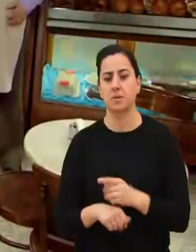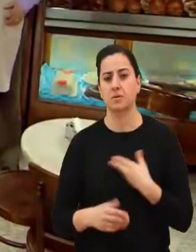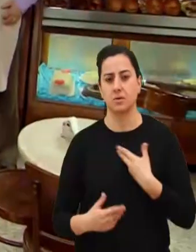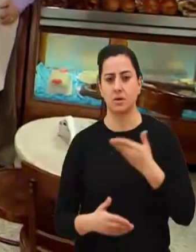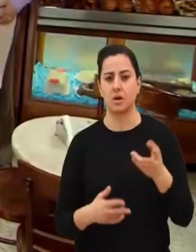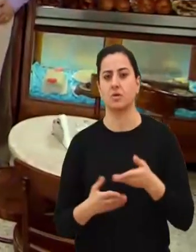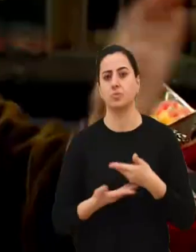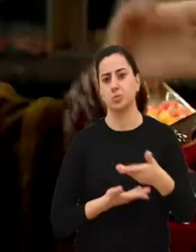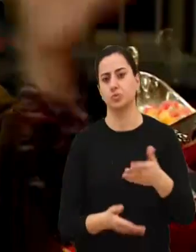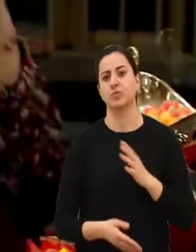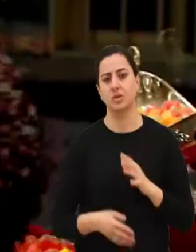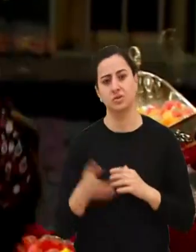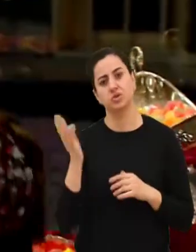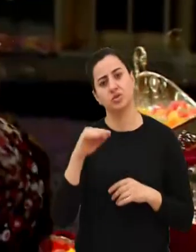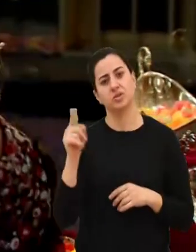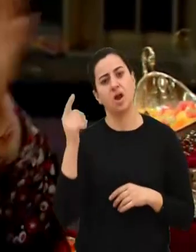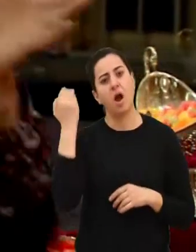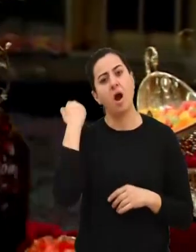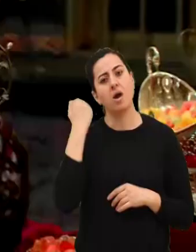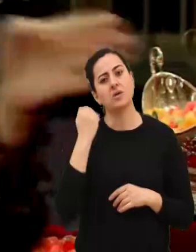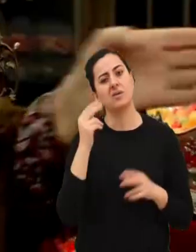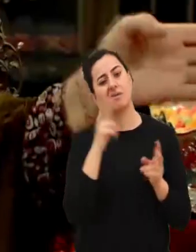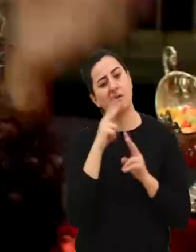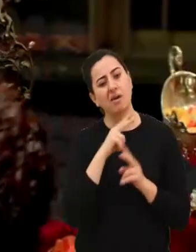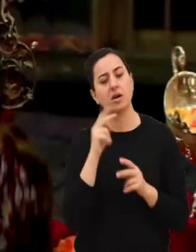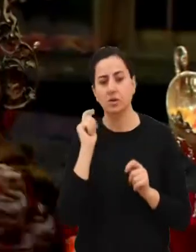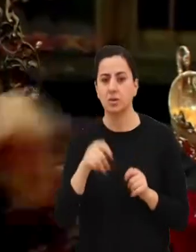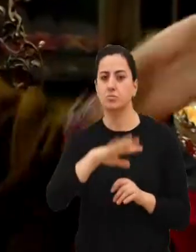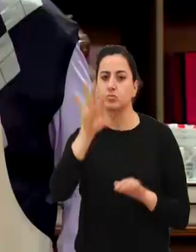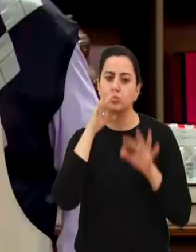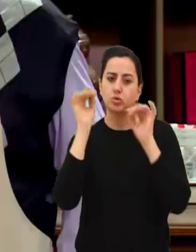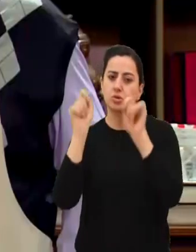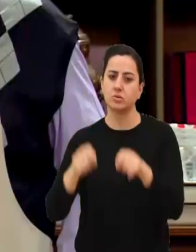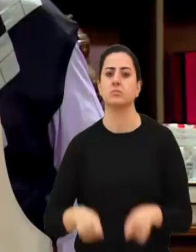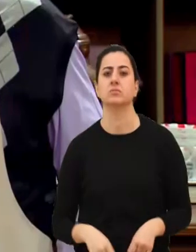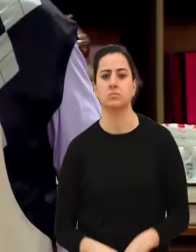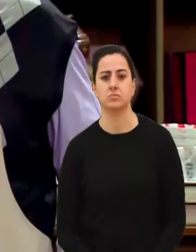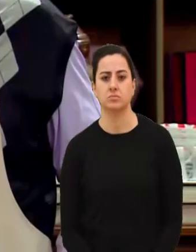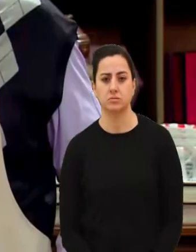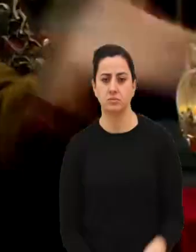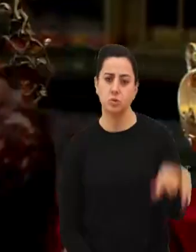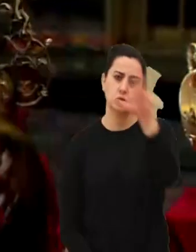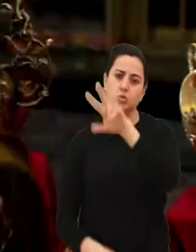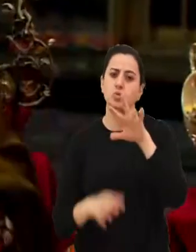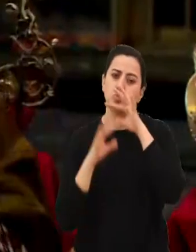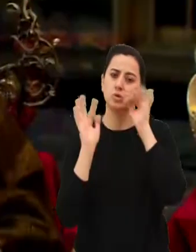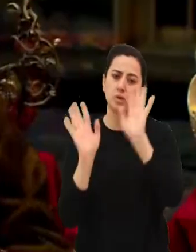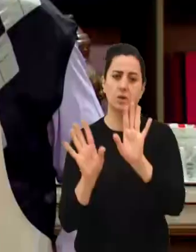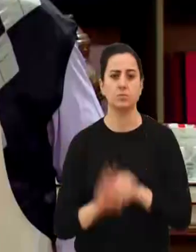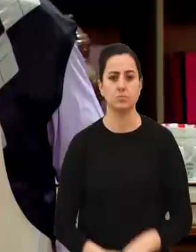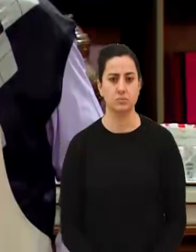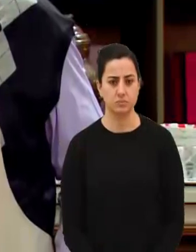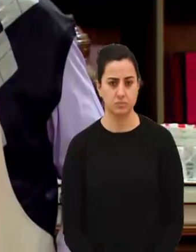birden açar bana. Siz de sonra benim arkamdan gülersiniz hep beraber. Sen de ol onlardan beraber. Haydi hep beraber